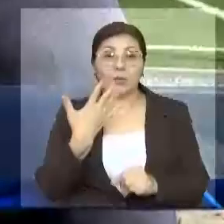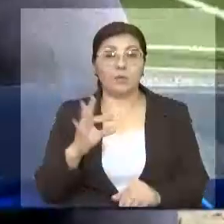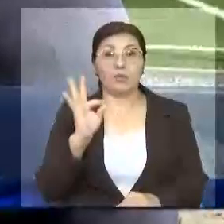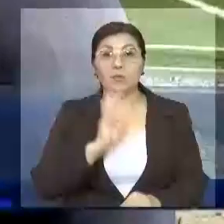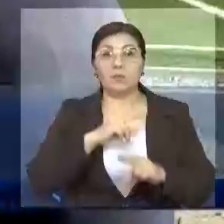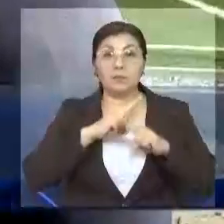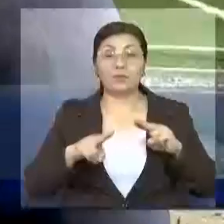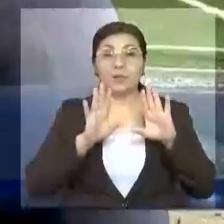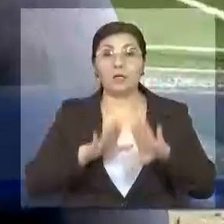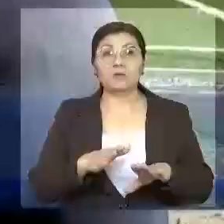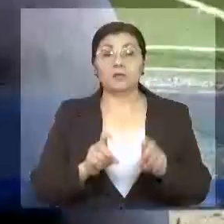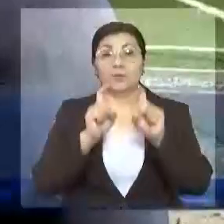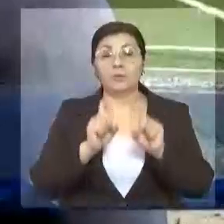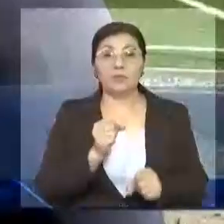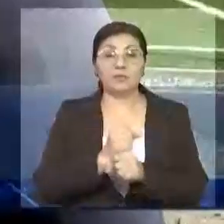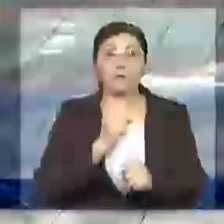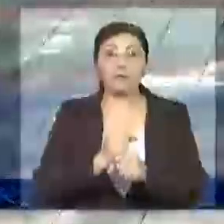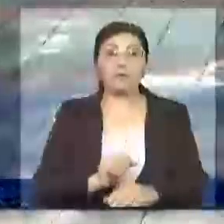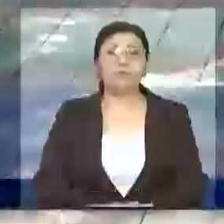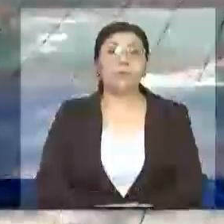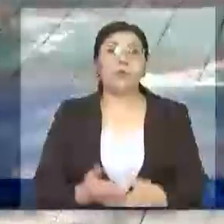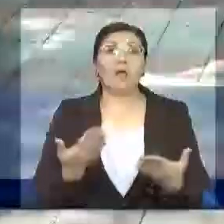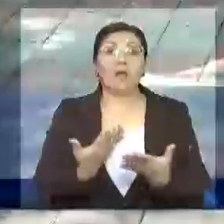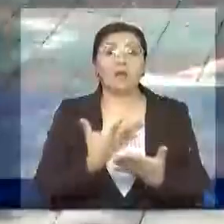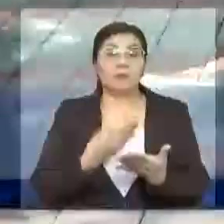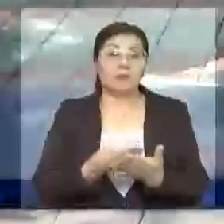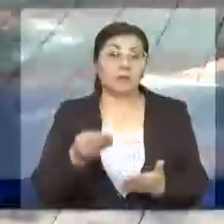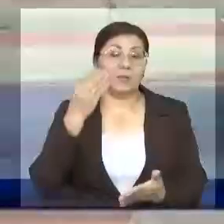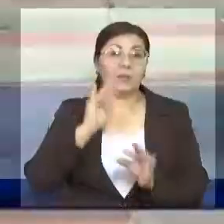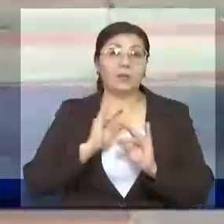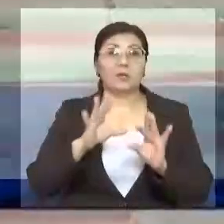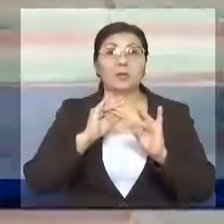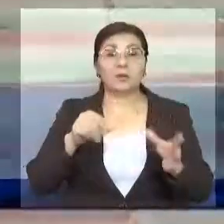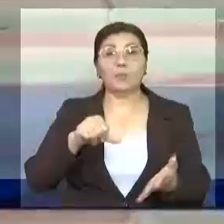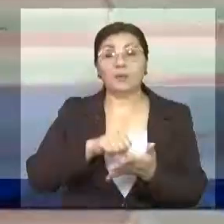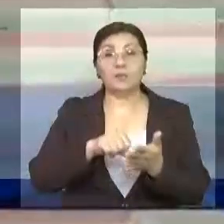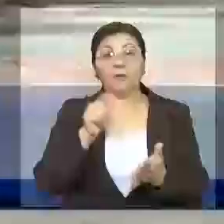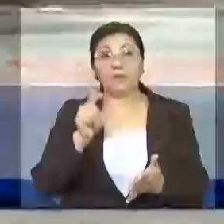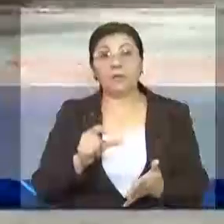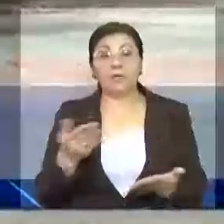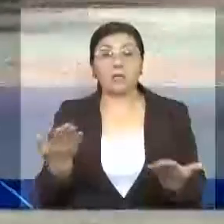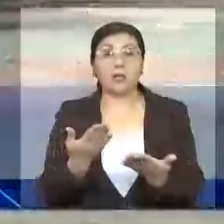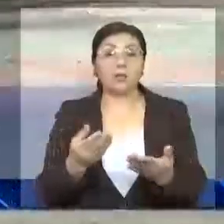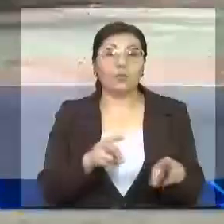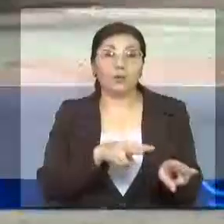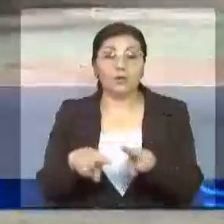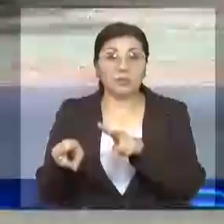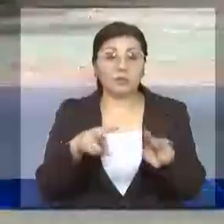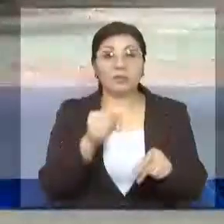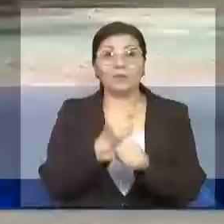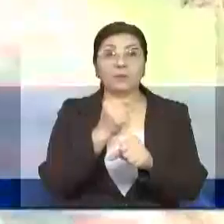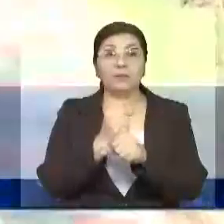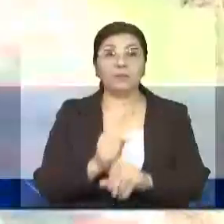установить сме ище сво мнение общего качеством проводимой